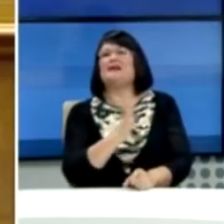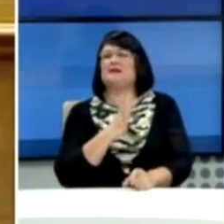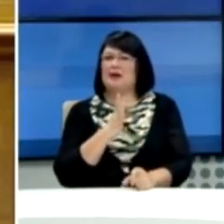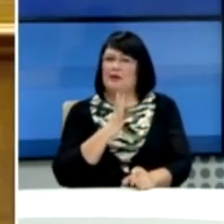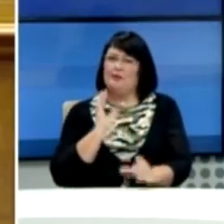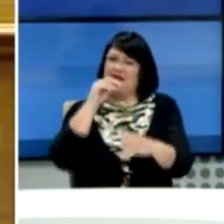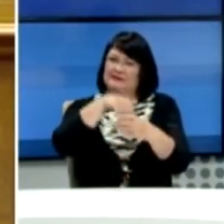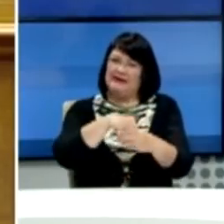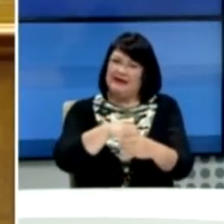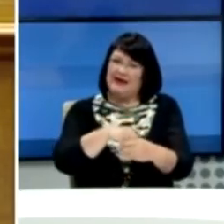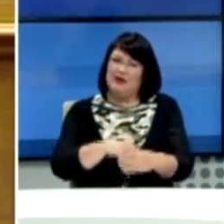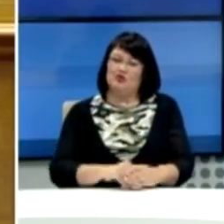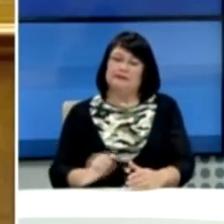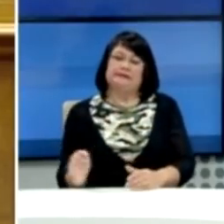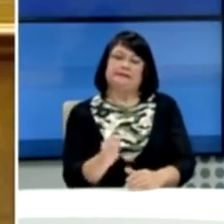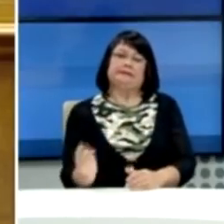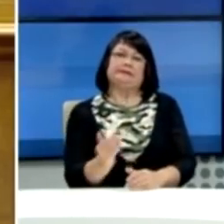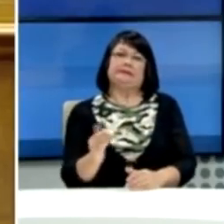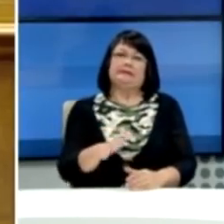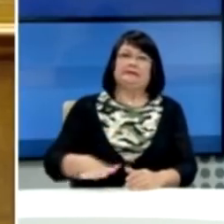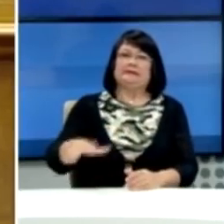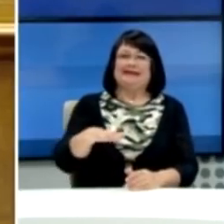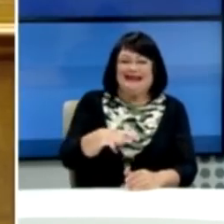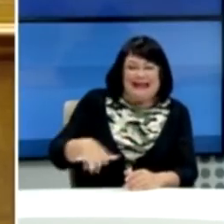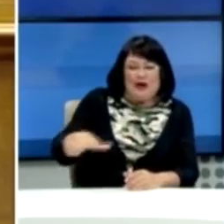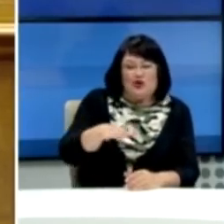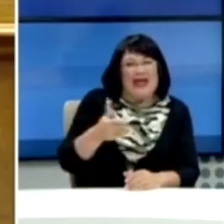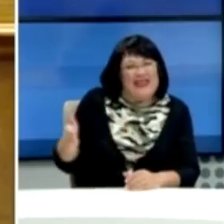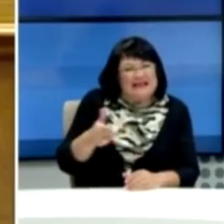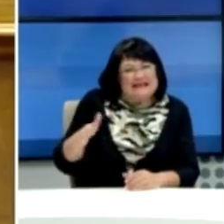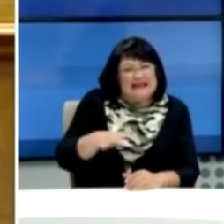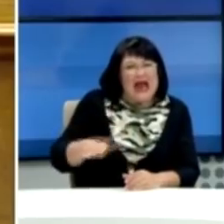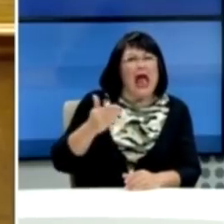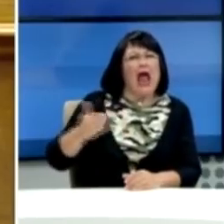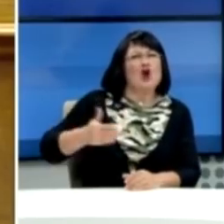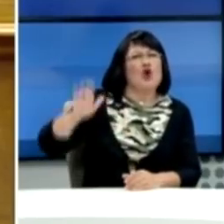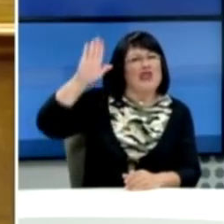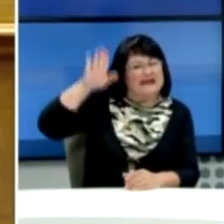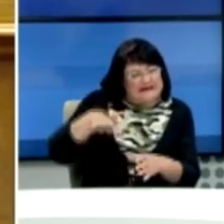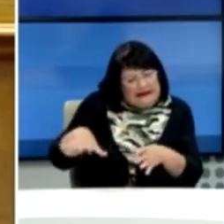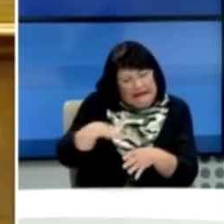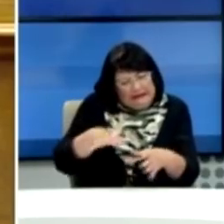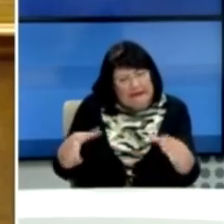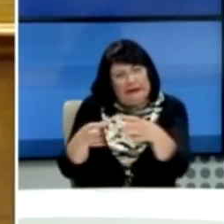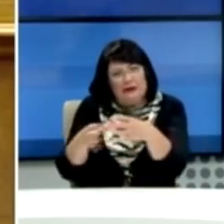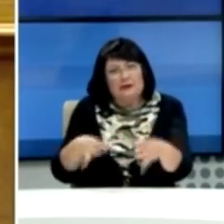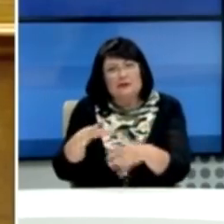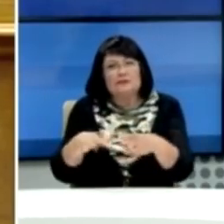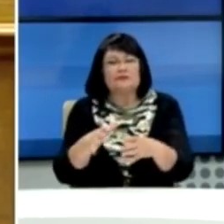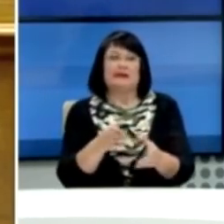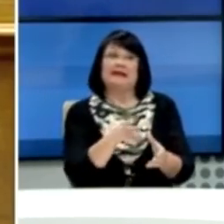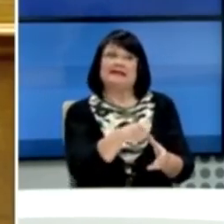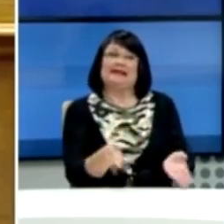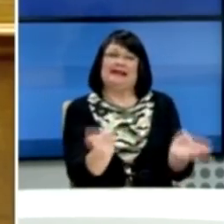κόσμος, αυτός που κινείται δηλαδή πέριξ της νέας δημοκρατίας, της δεξιάς, ακροδεξιάς και πάει λέγοντας, για να